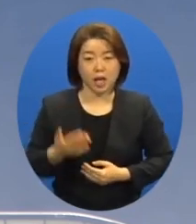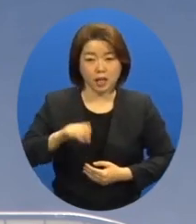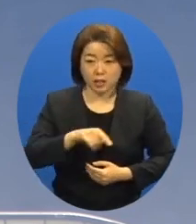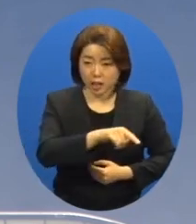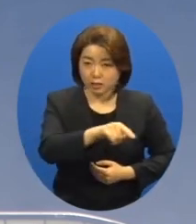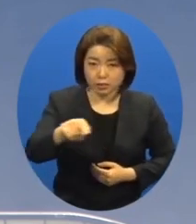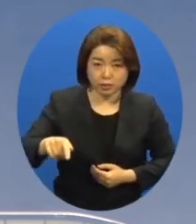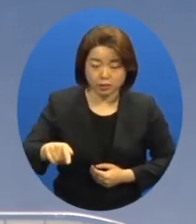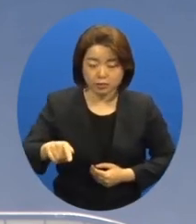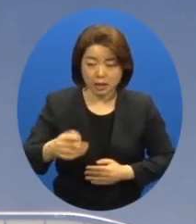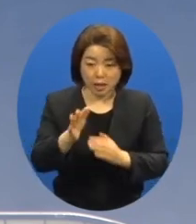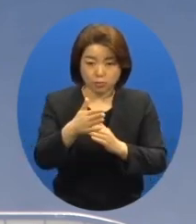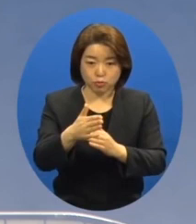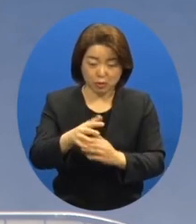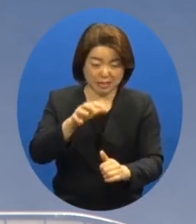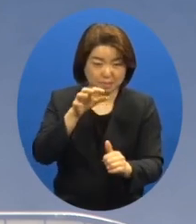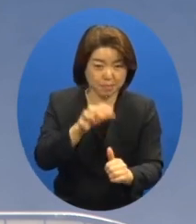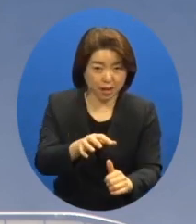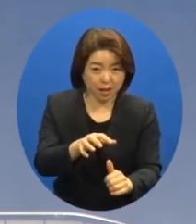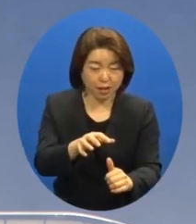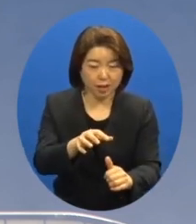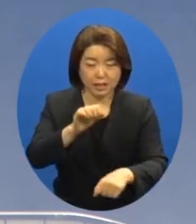그들을 부자유하게